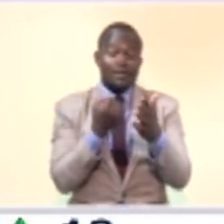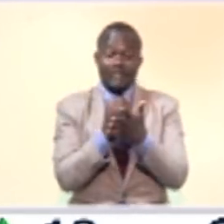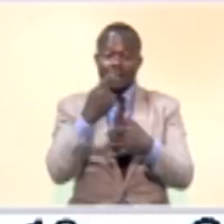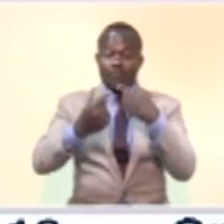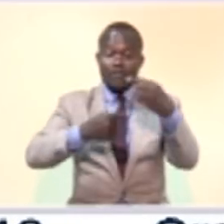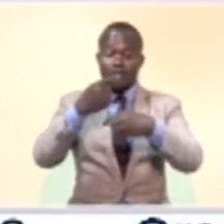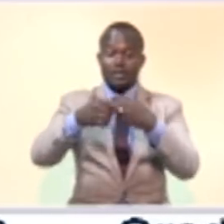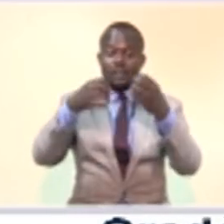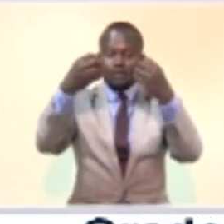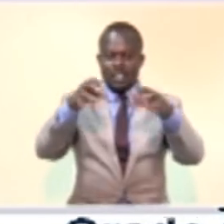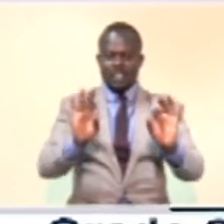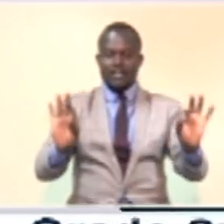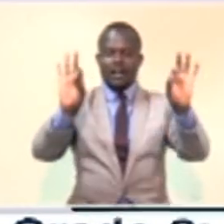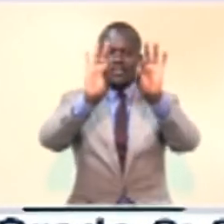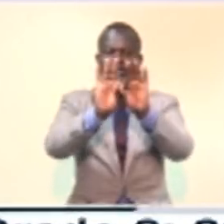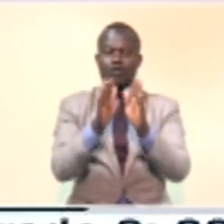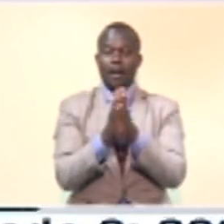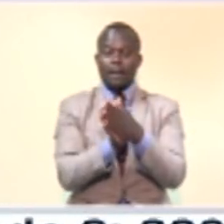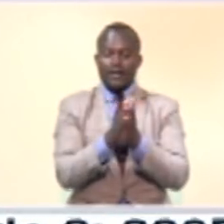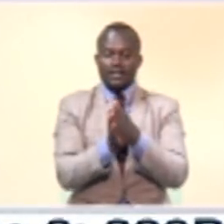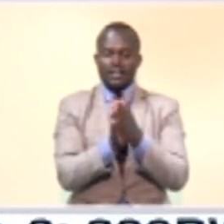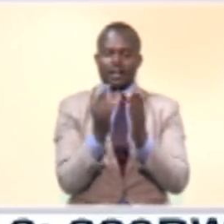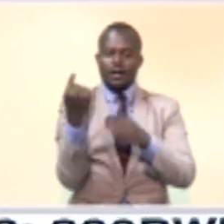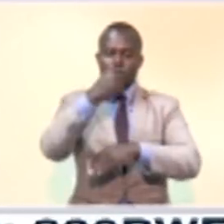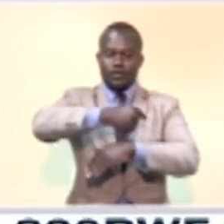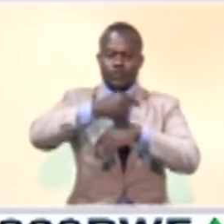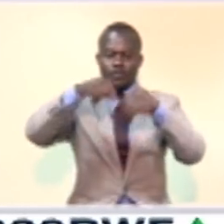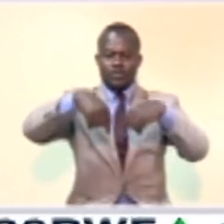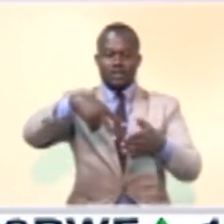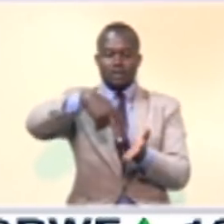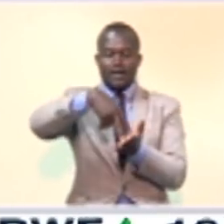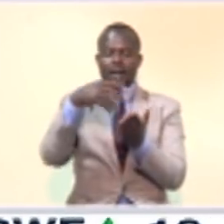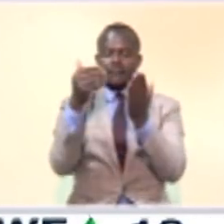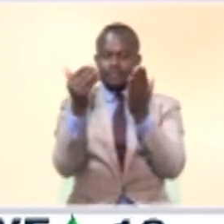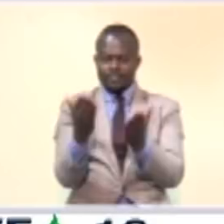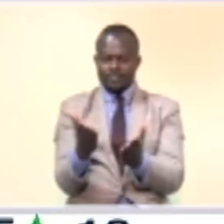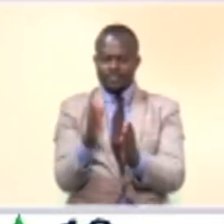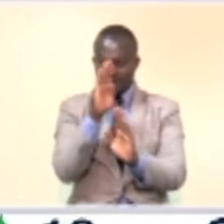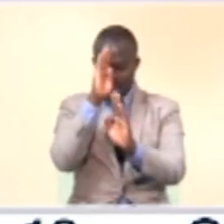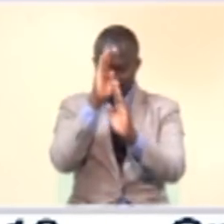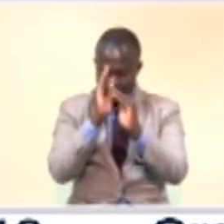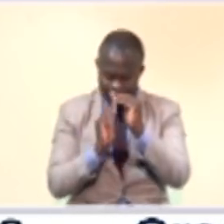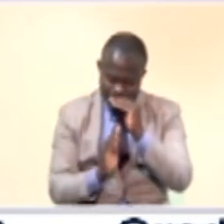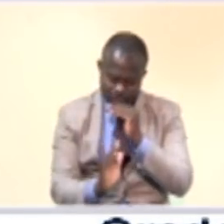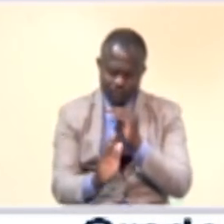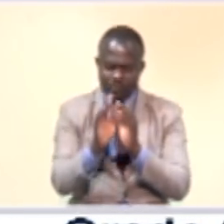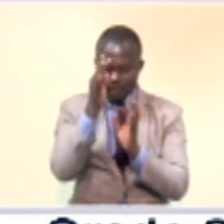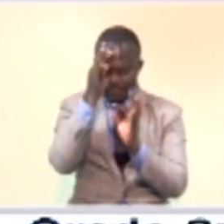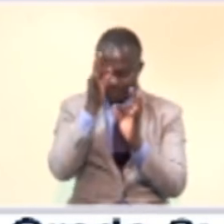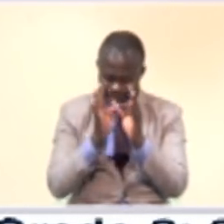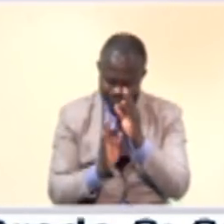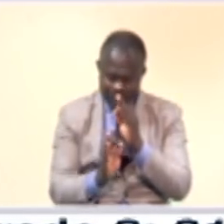n'abakomeje gutesha agaciro amateka. Uyu munsi mpagaze iruhande rwanyu nciye bugufi kugira ngo